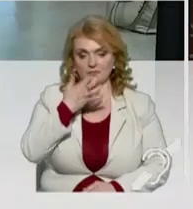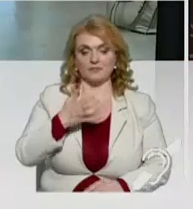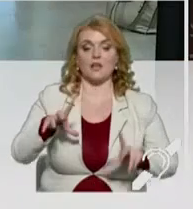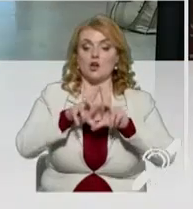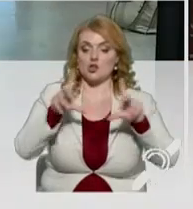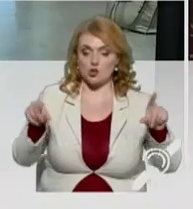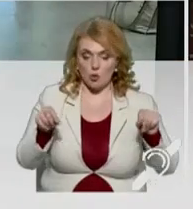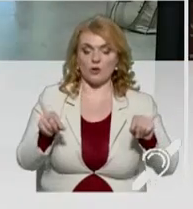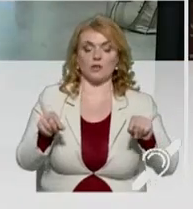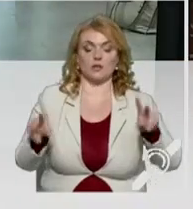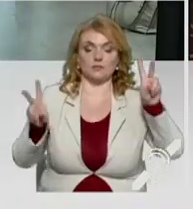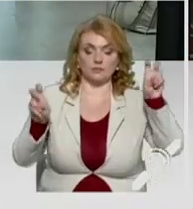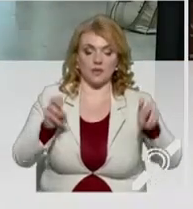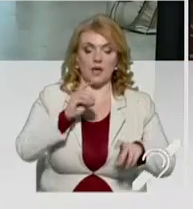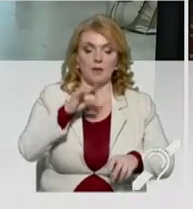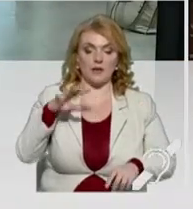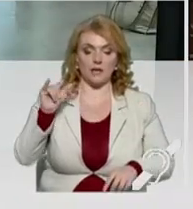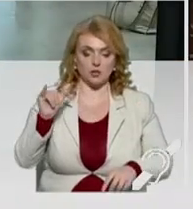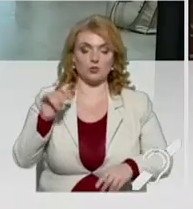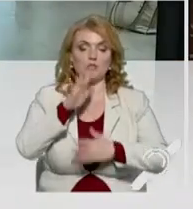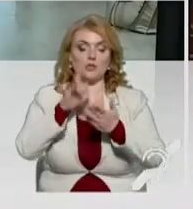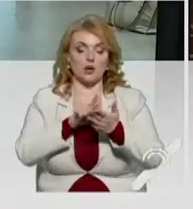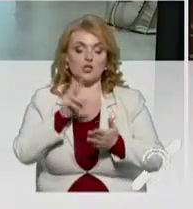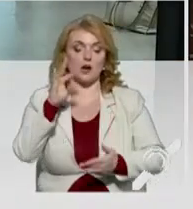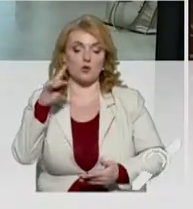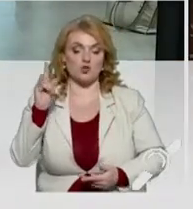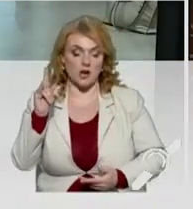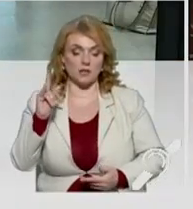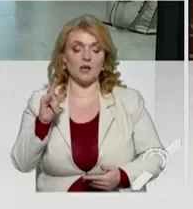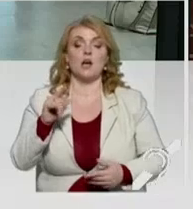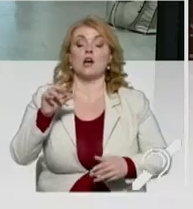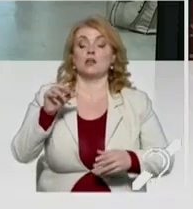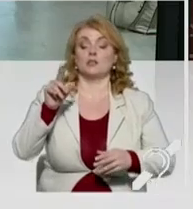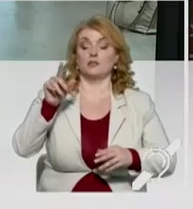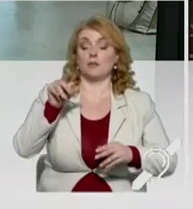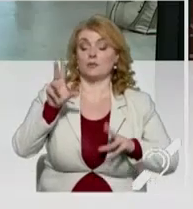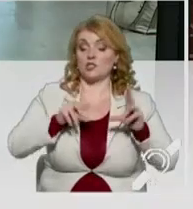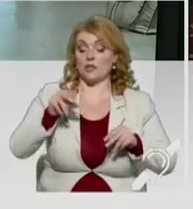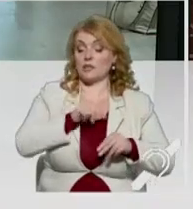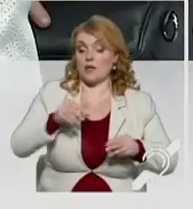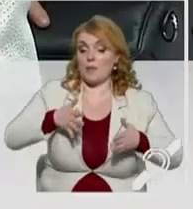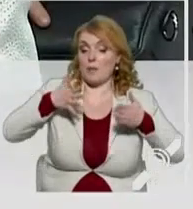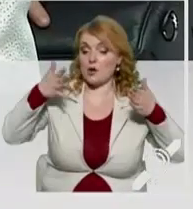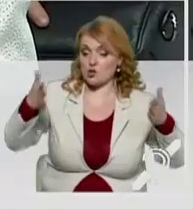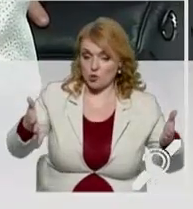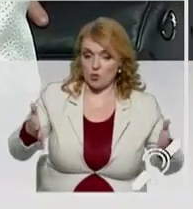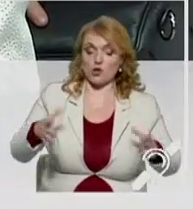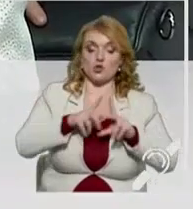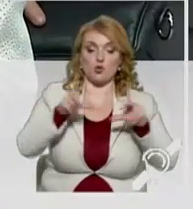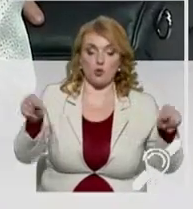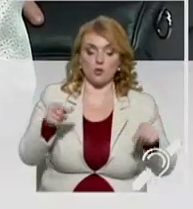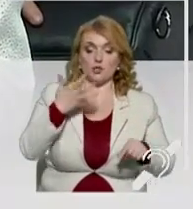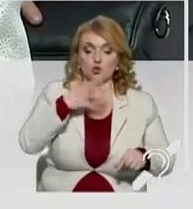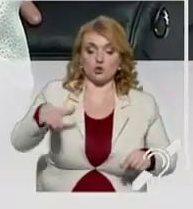Liceul Eminescu Căușeni este cea mai mare instituție din sud-estul Republicii Moldova, cu 1230 de copii. Se va pune un